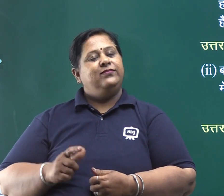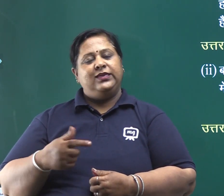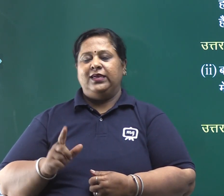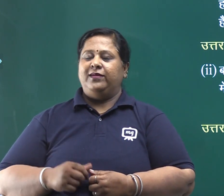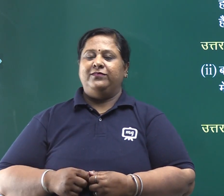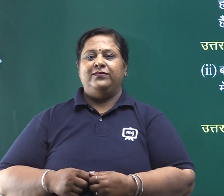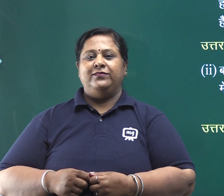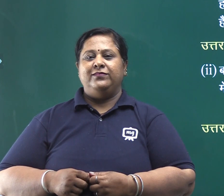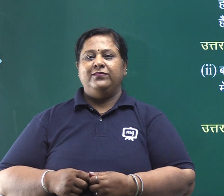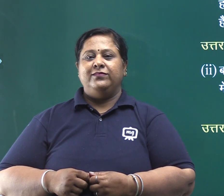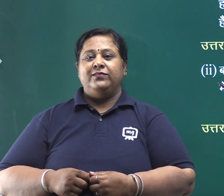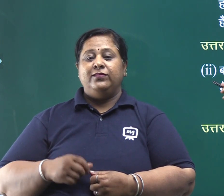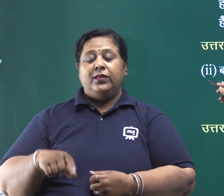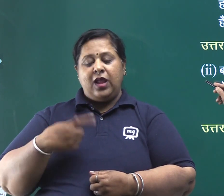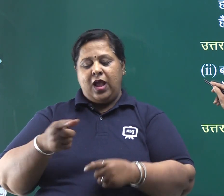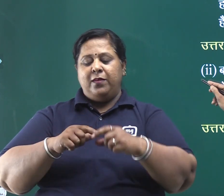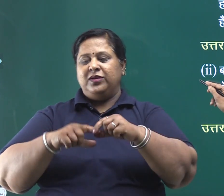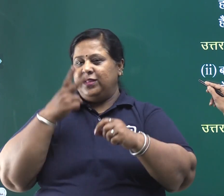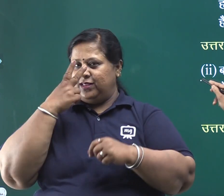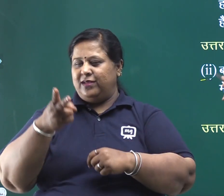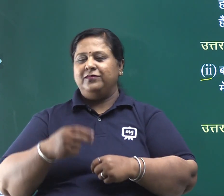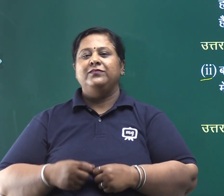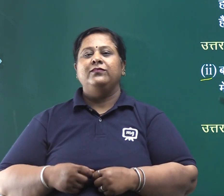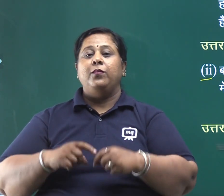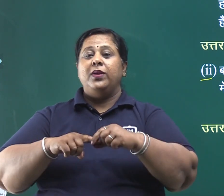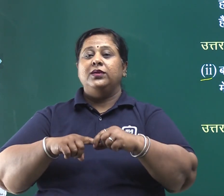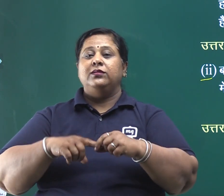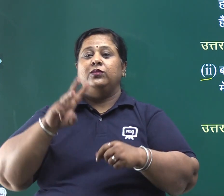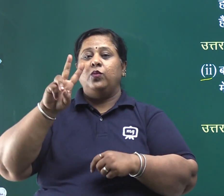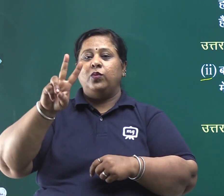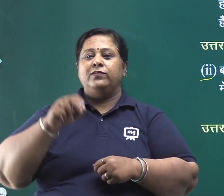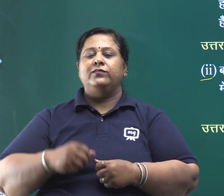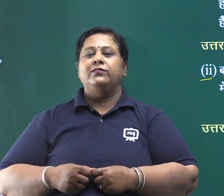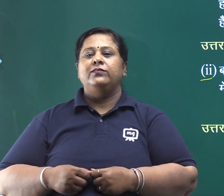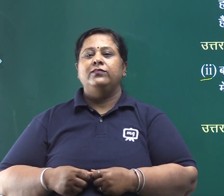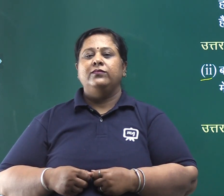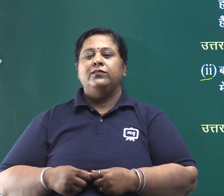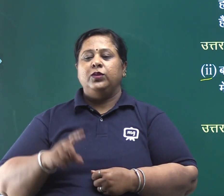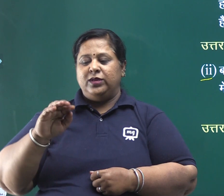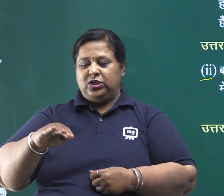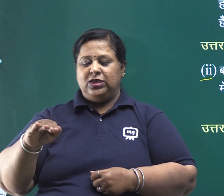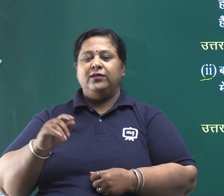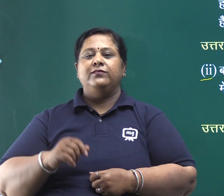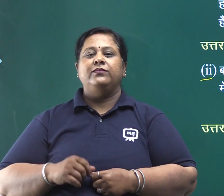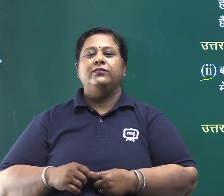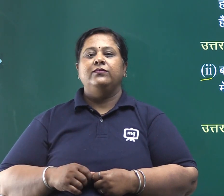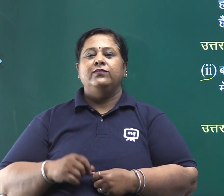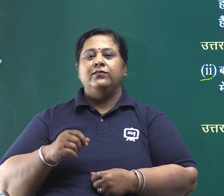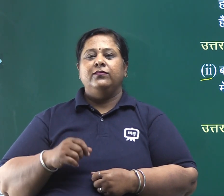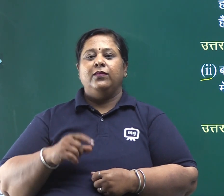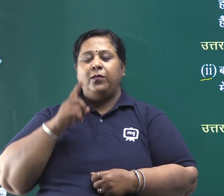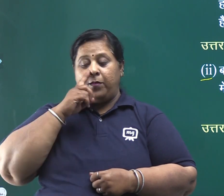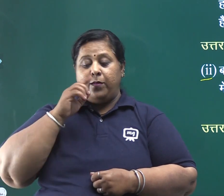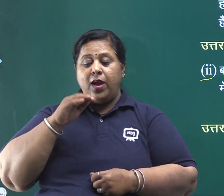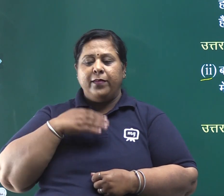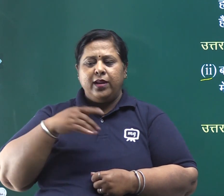ठीक है, आगे का प्रश्न देखते हैं। प्रश्न 2, बच्ची अपनी